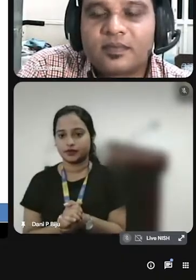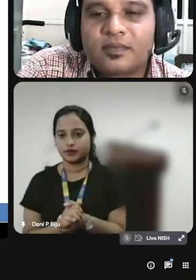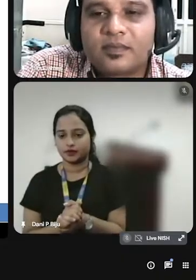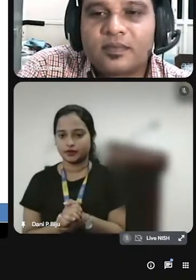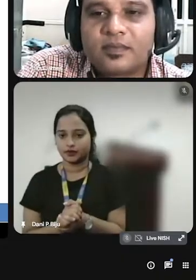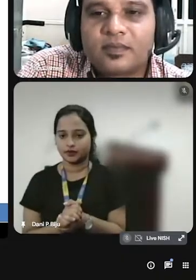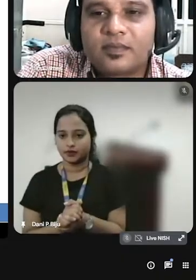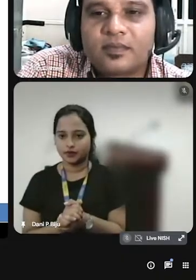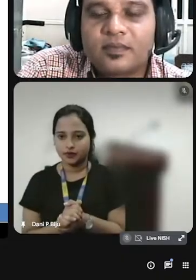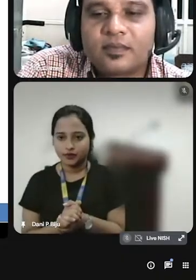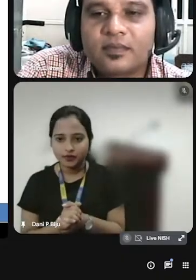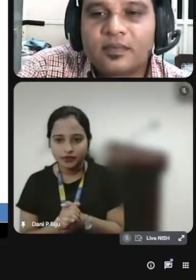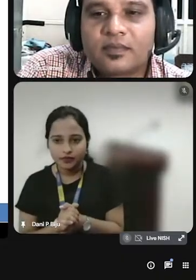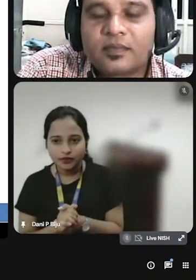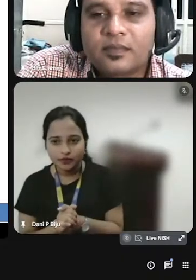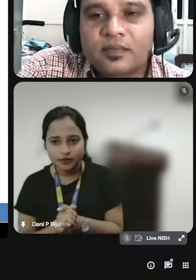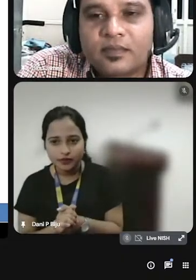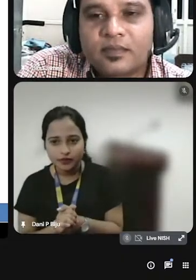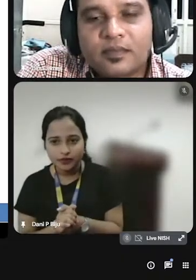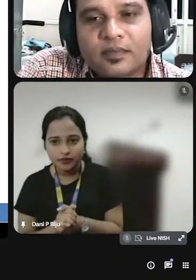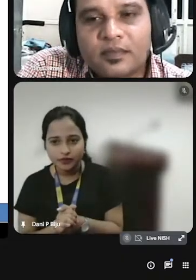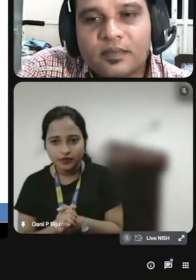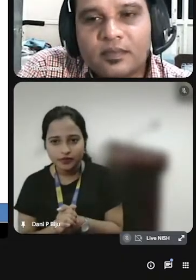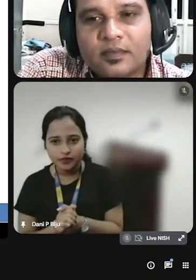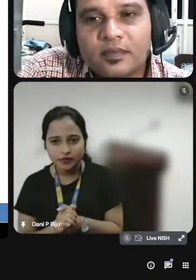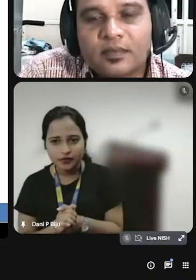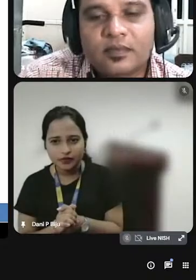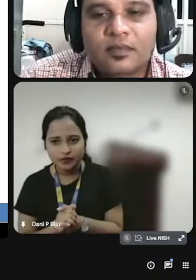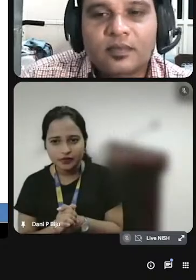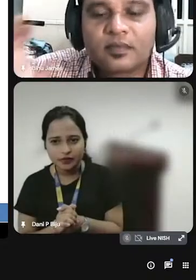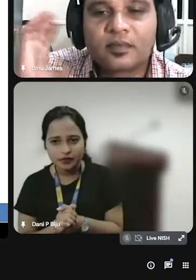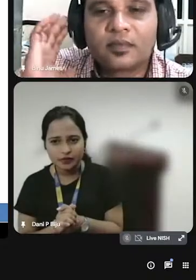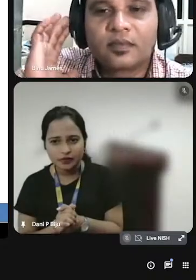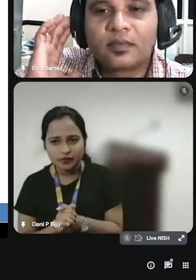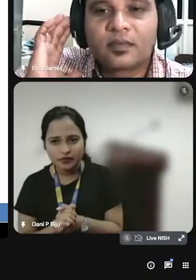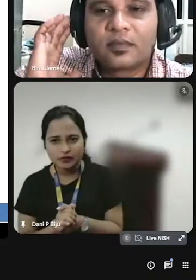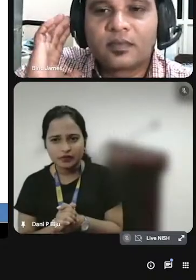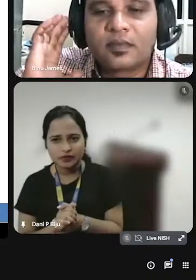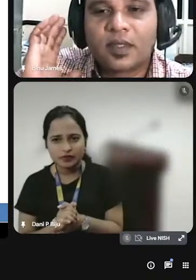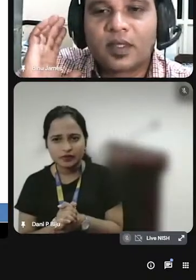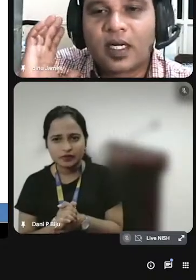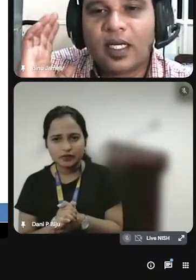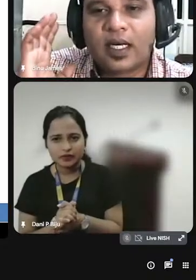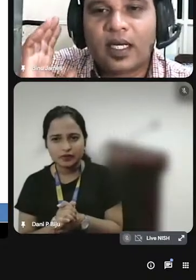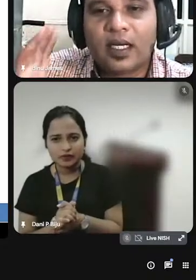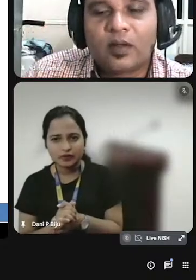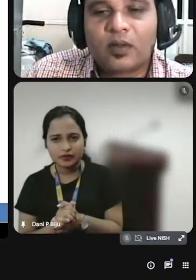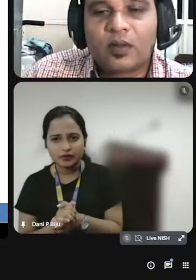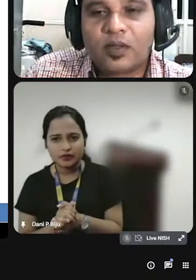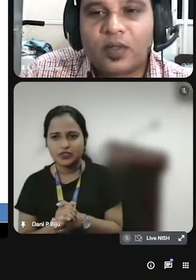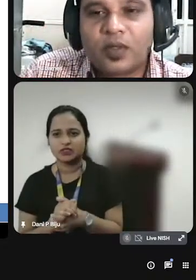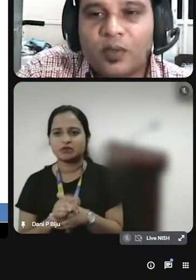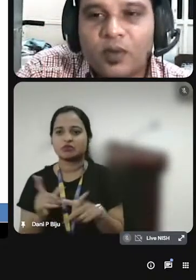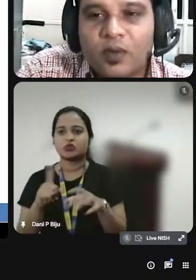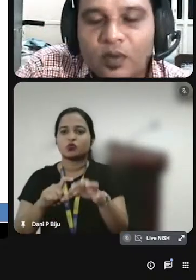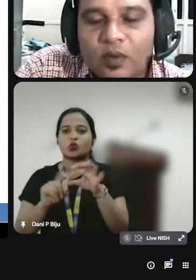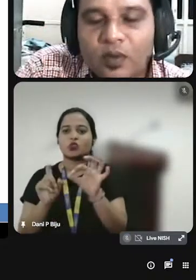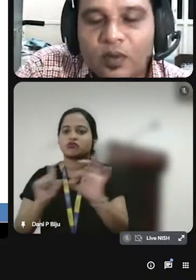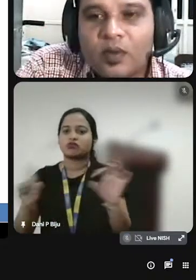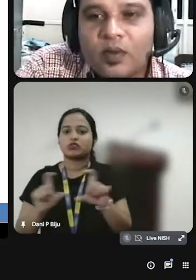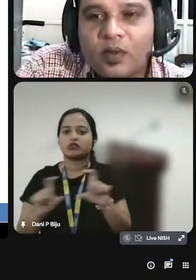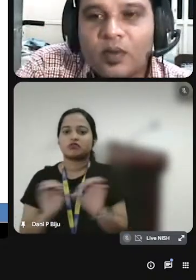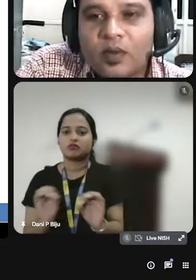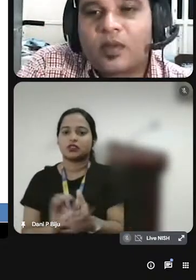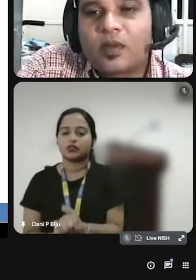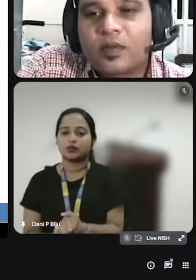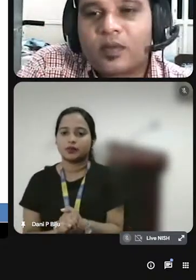ഇതിന്റെ ട്രീറ്റ്മെന്റ് കിട്ടുന്നത് ഫിസിയോതെറാപ്പി സെന്ററിലാണോ അതോ ന്യൂറോളജിയിലാണോ? ക്ലിയർ ആയില്ല, ഒന്നുകൂടെ ചോദിക്കാമോ?